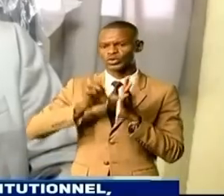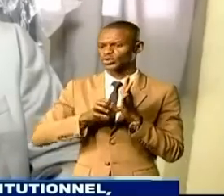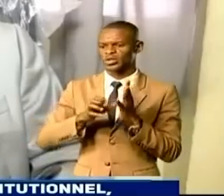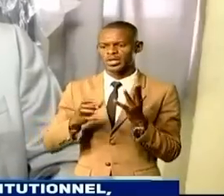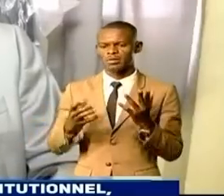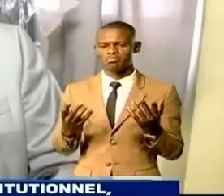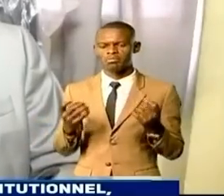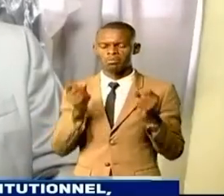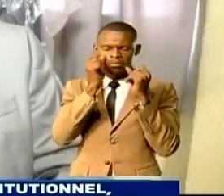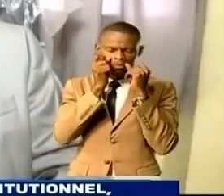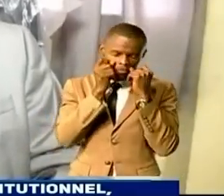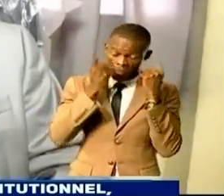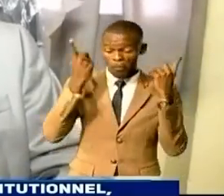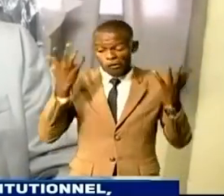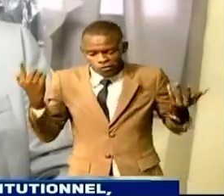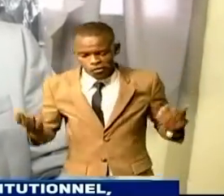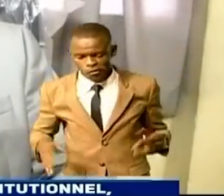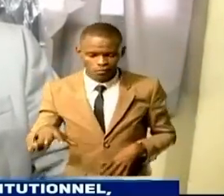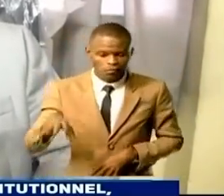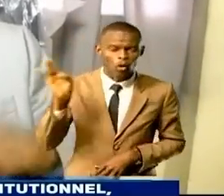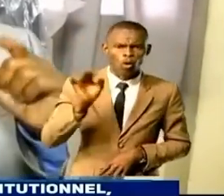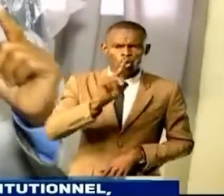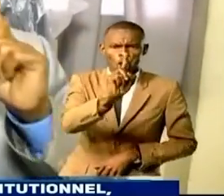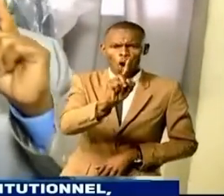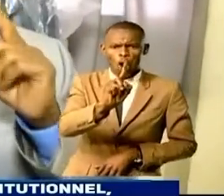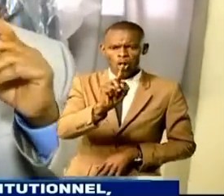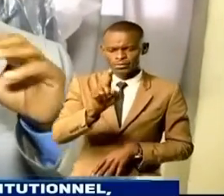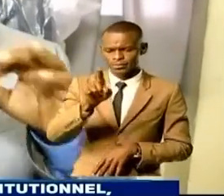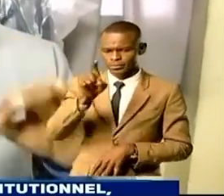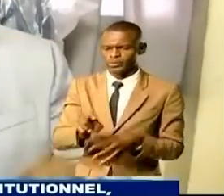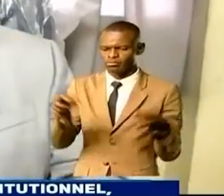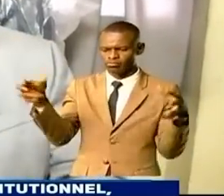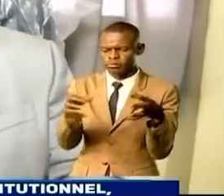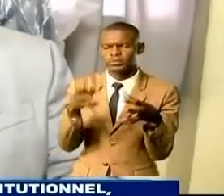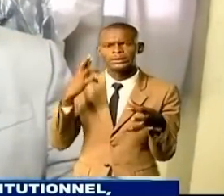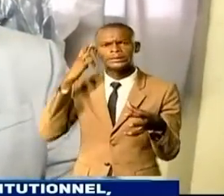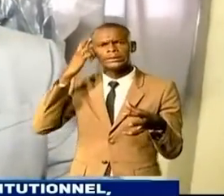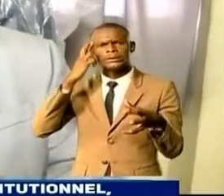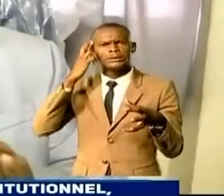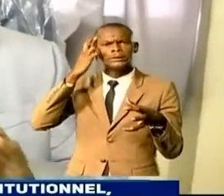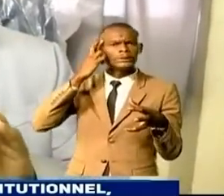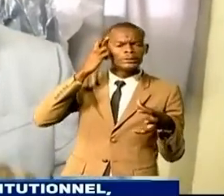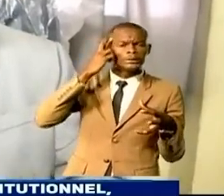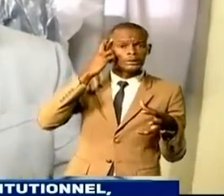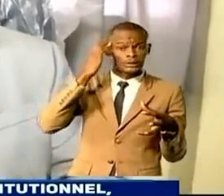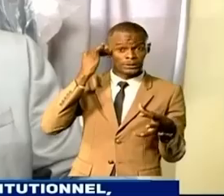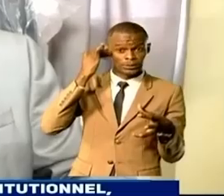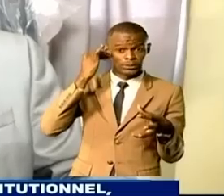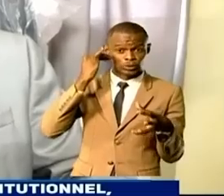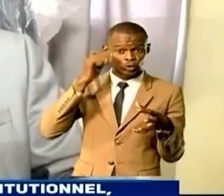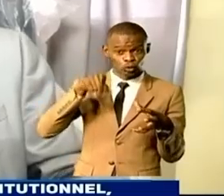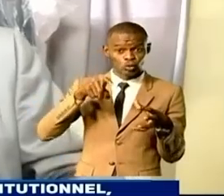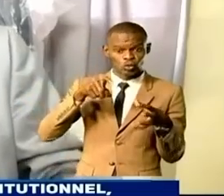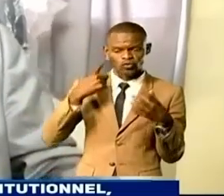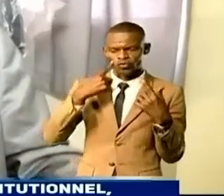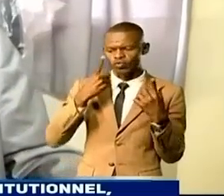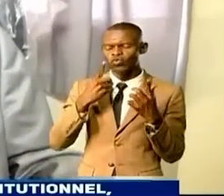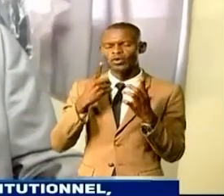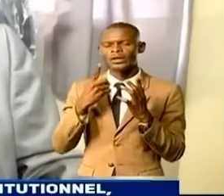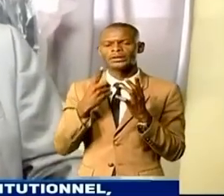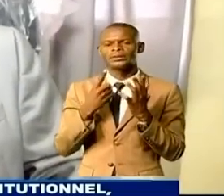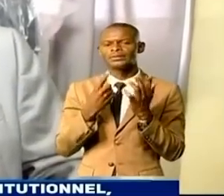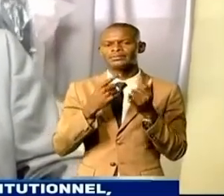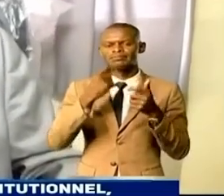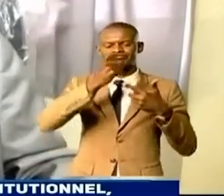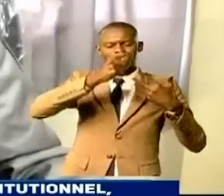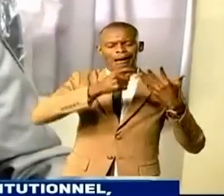une décision d'ordre politique, mais qui doit tenir compte des conditions. Lorsque vous lisez les deux